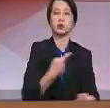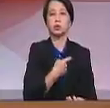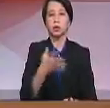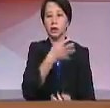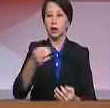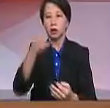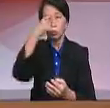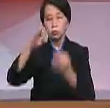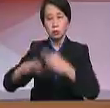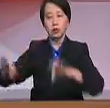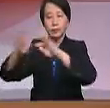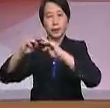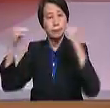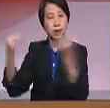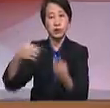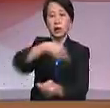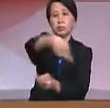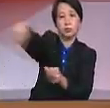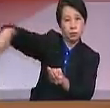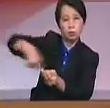juga masyarakat sekitar kita.